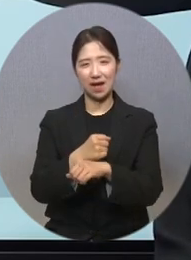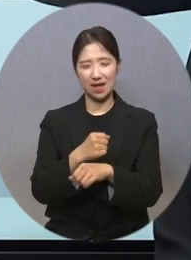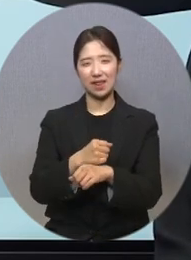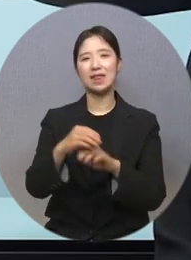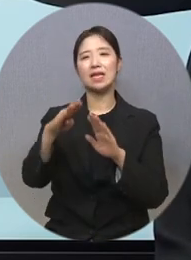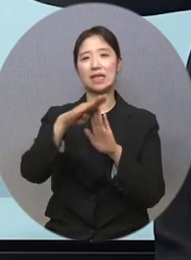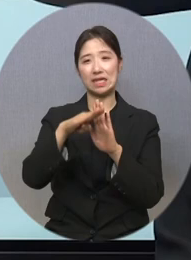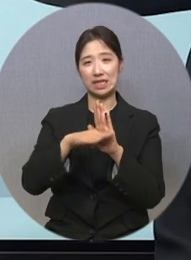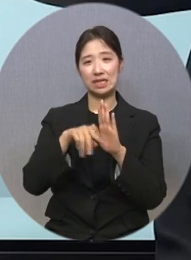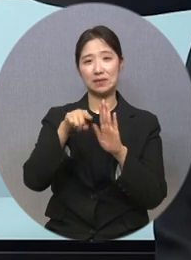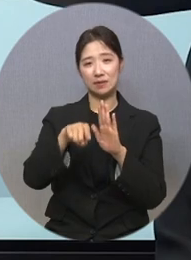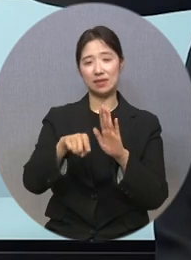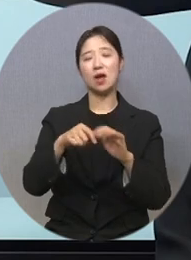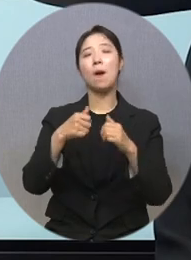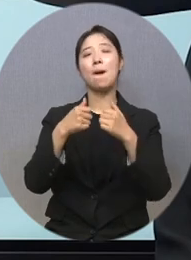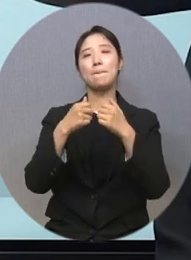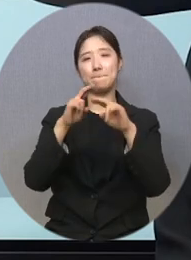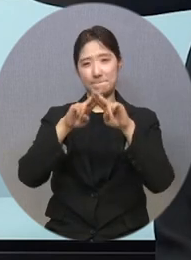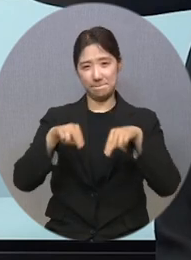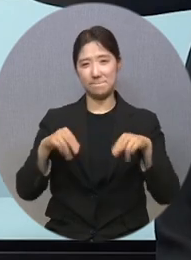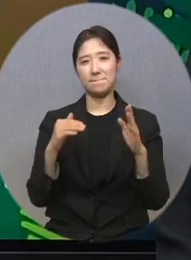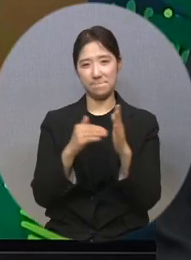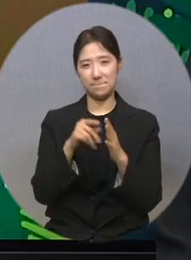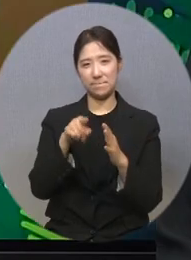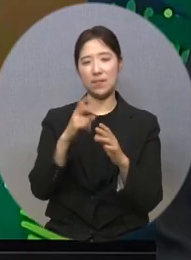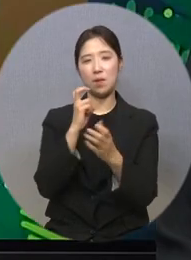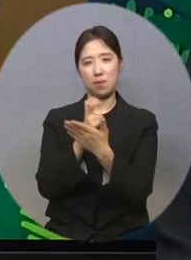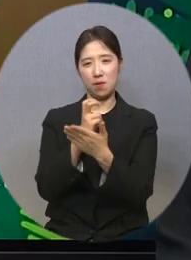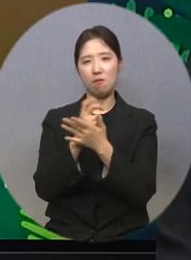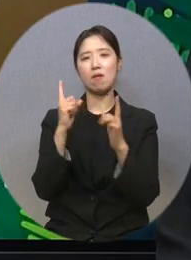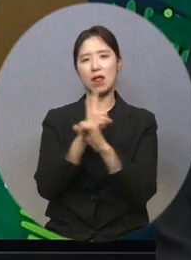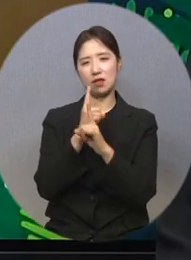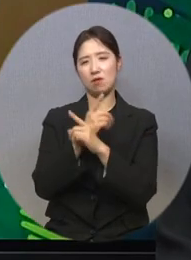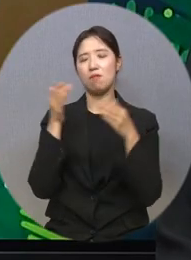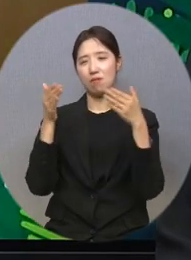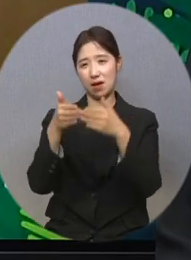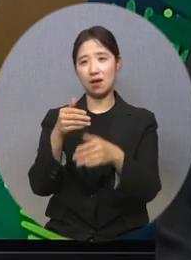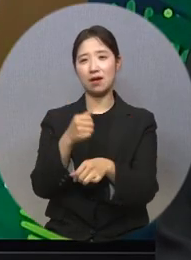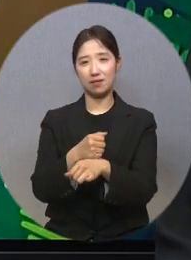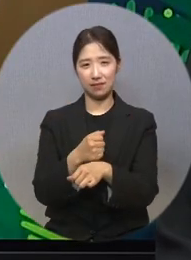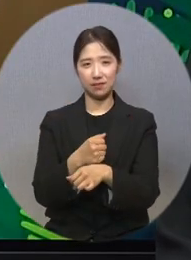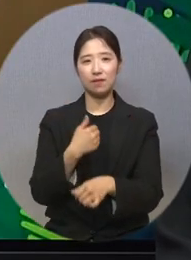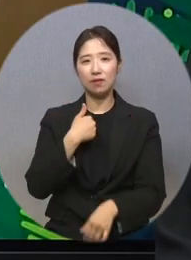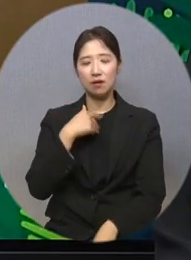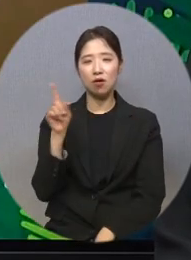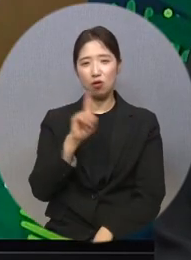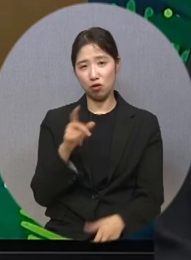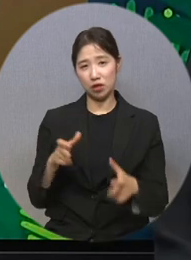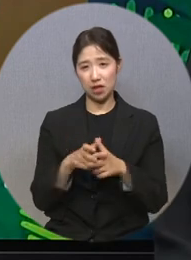폐지의 출발이었고요. 여러 가지 법 개정의 방향입니다. 내가